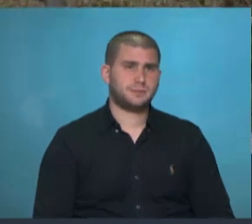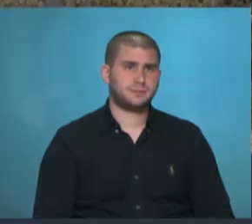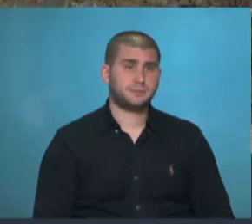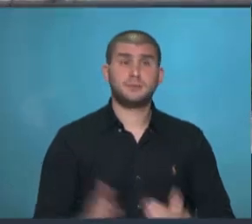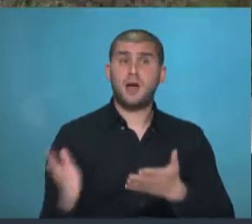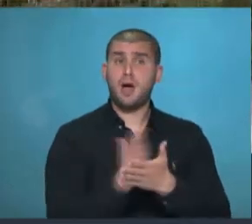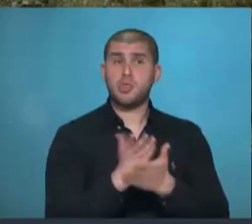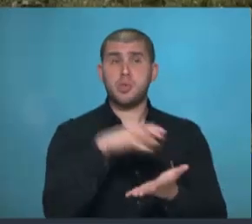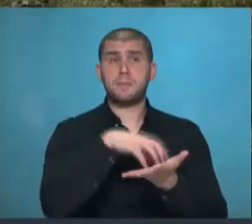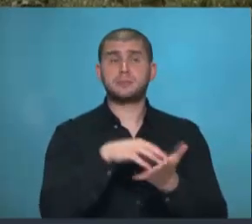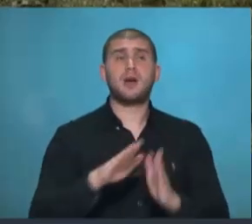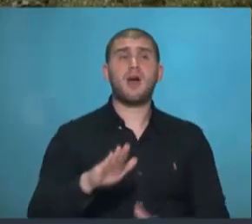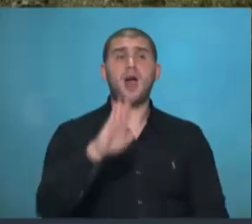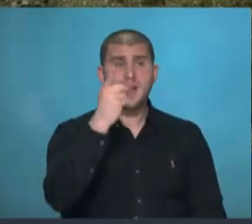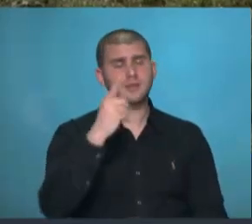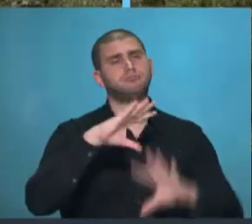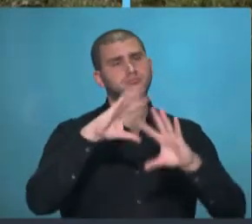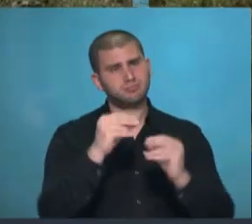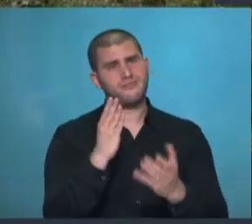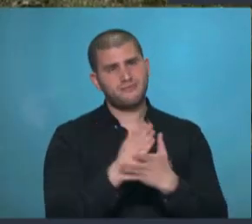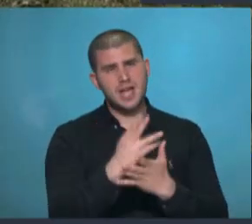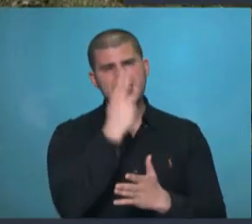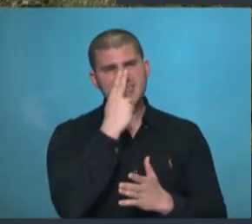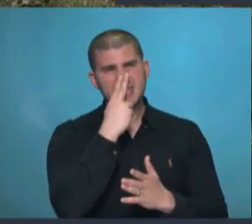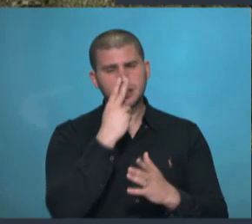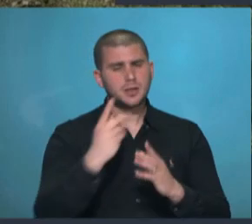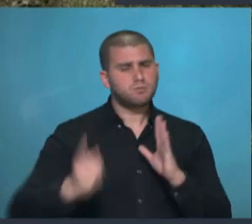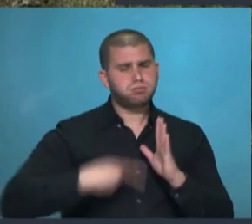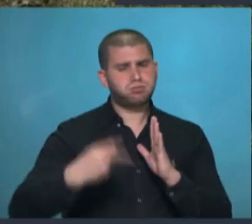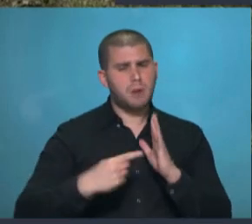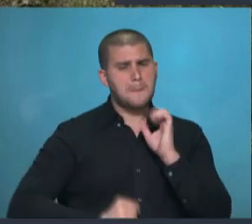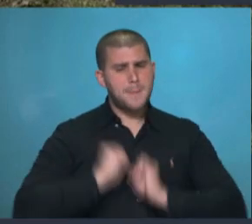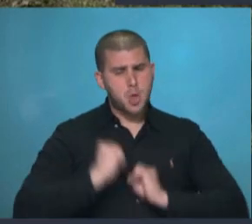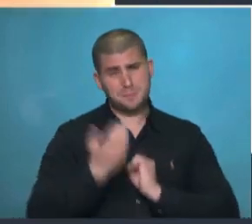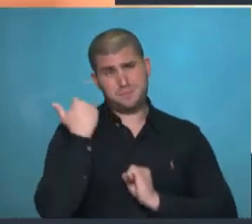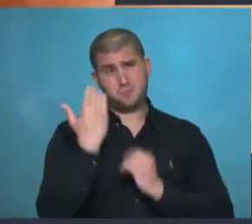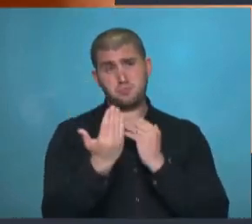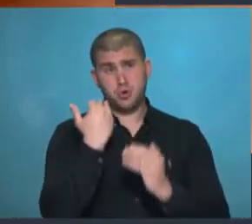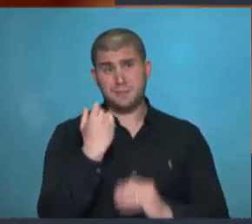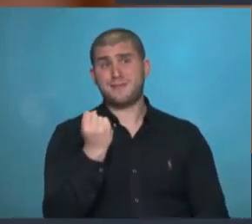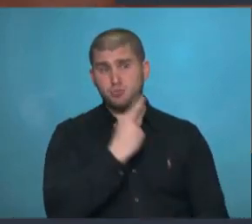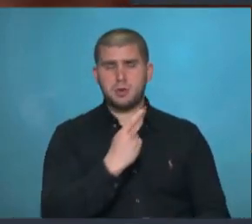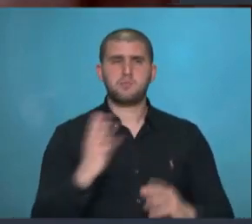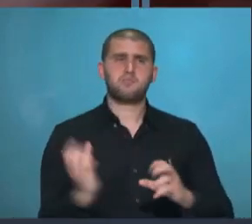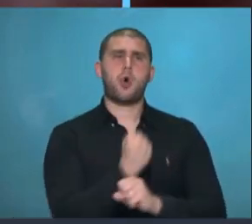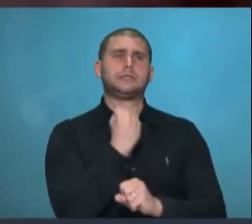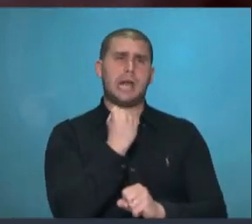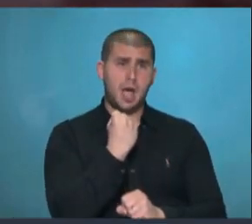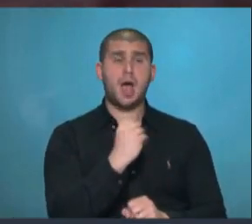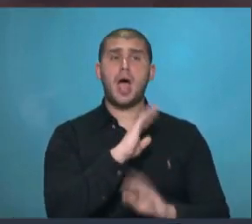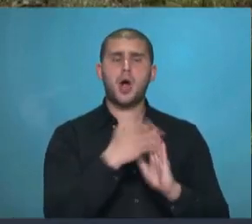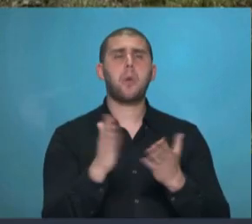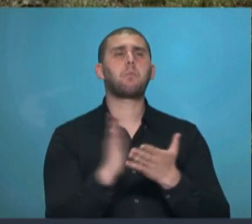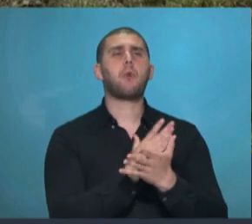ההכנות כאן בבסיס חיל האוויר הושלמו, ניסוי הבערת המנועים שנערך מוקדם יותר השבוע עבר בהצלחה, הכל כבר